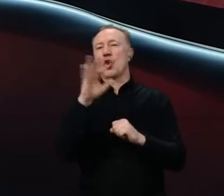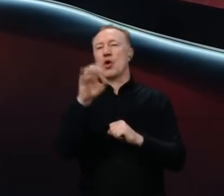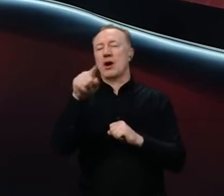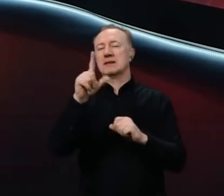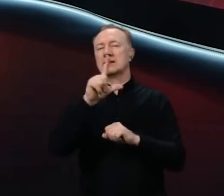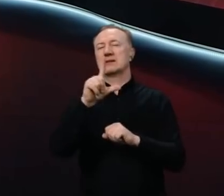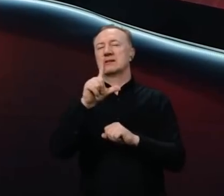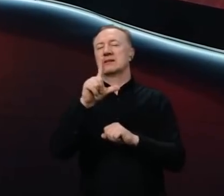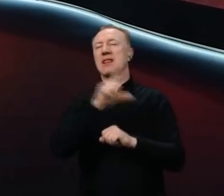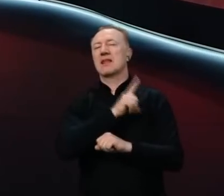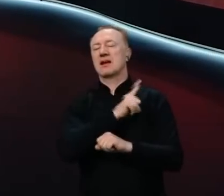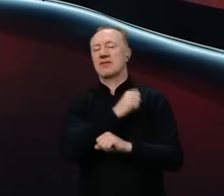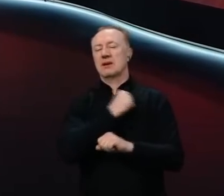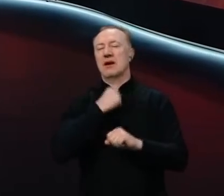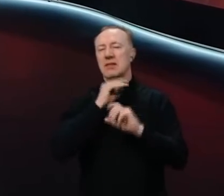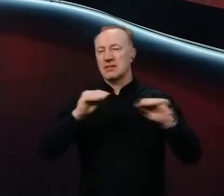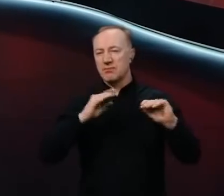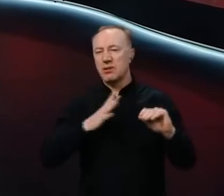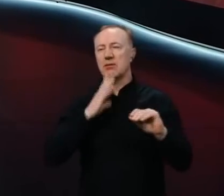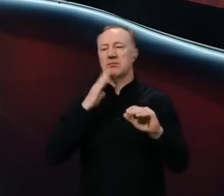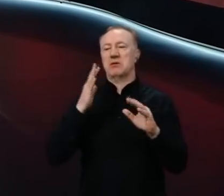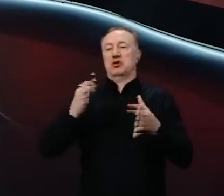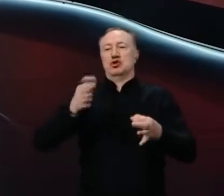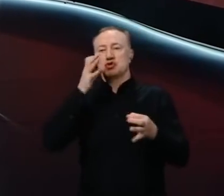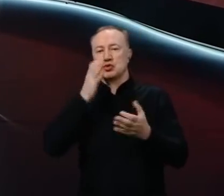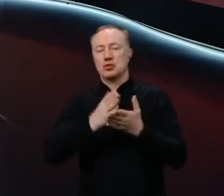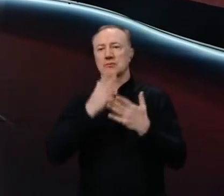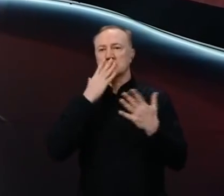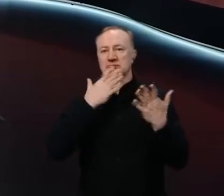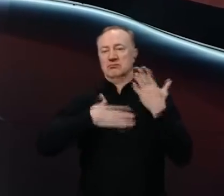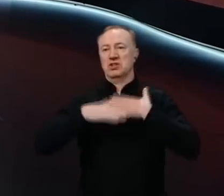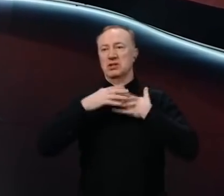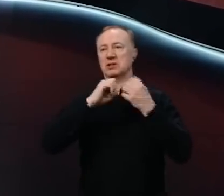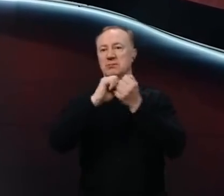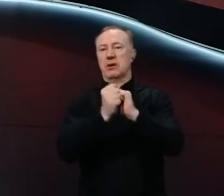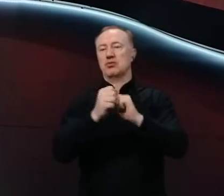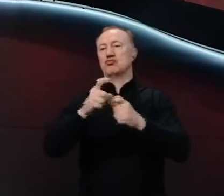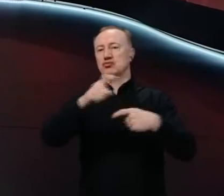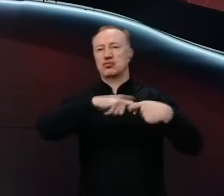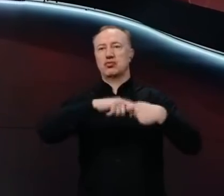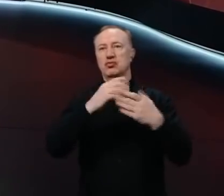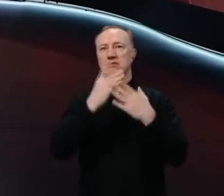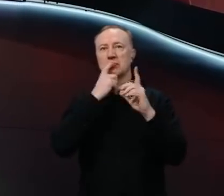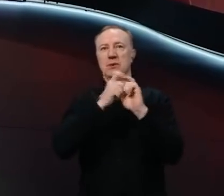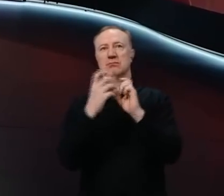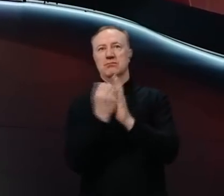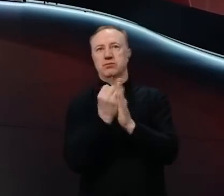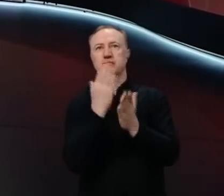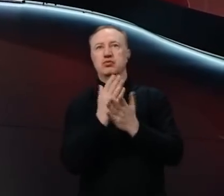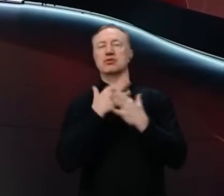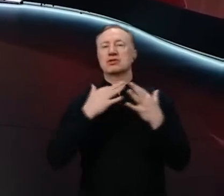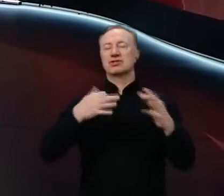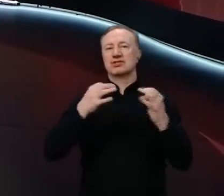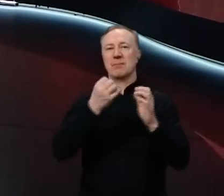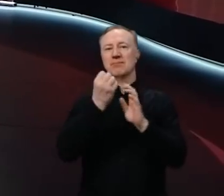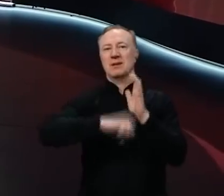jest trenerem Legii się cieszę że odmieniły na tyle duży że zafundowała i i dziś Derby Mazowsza mamy na pewno